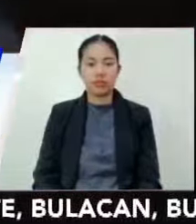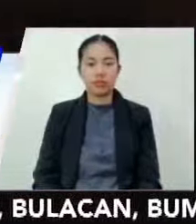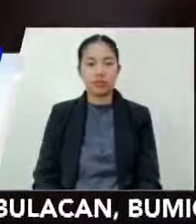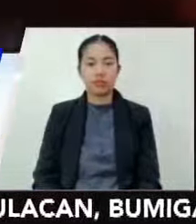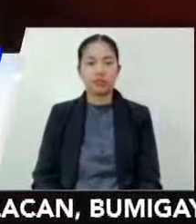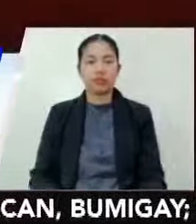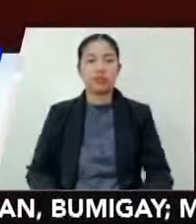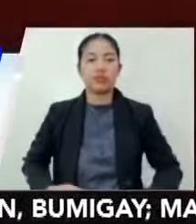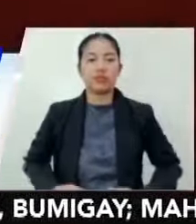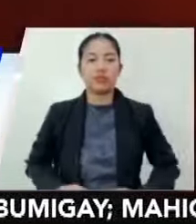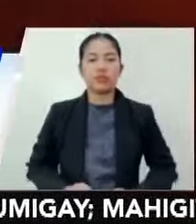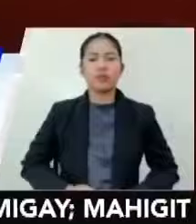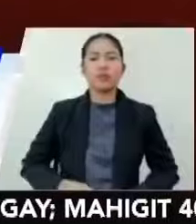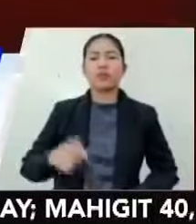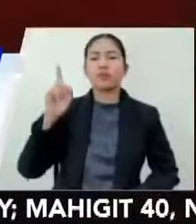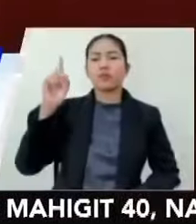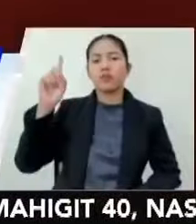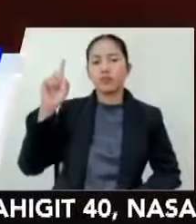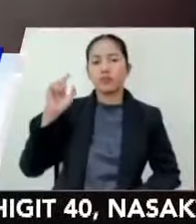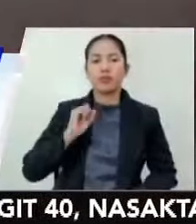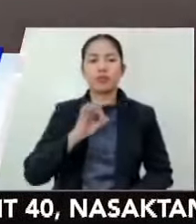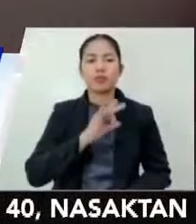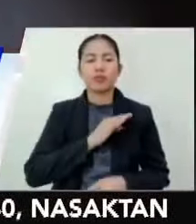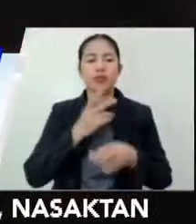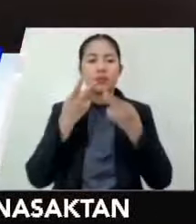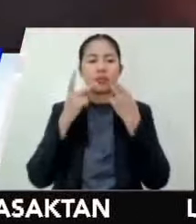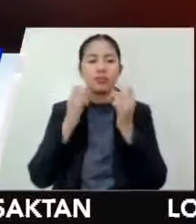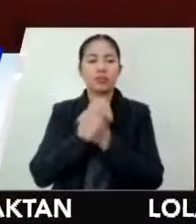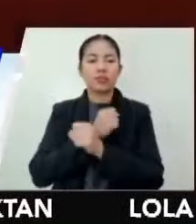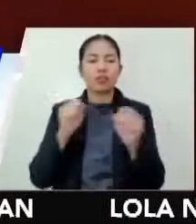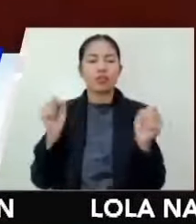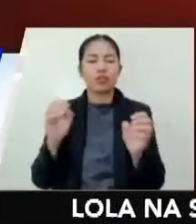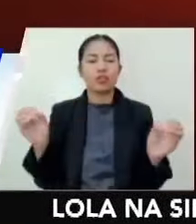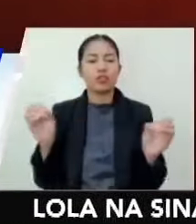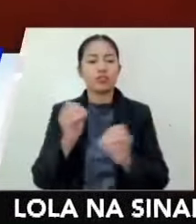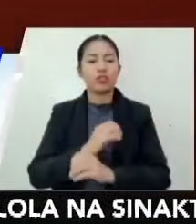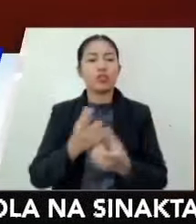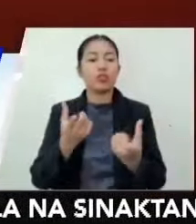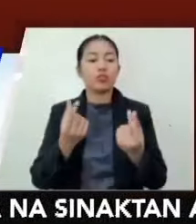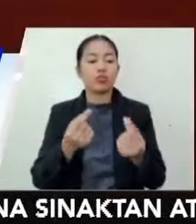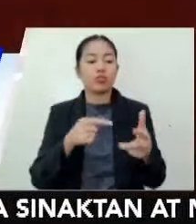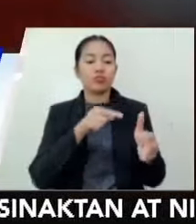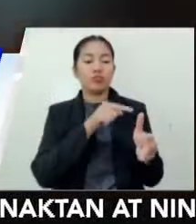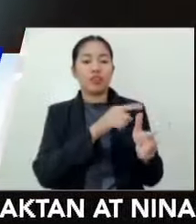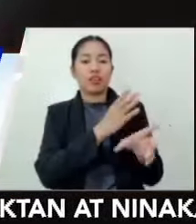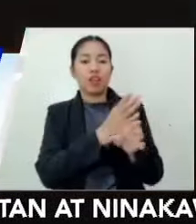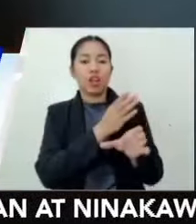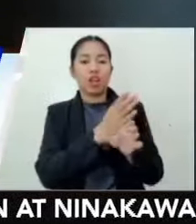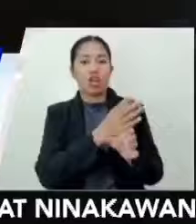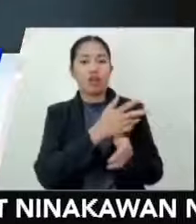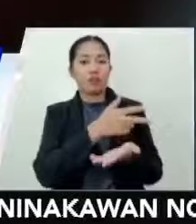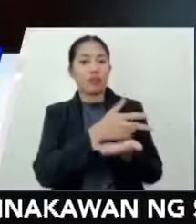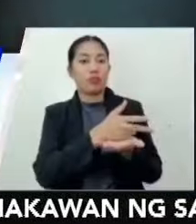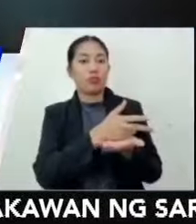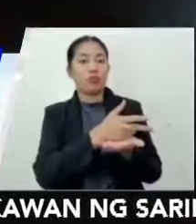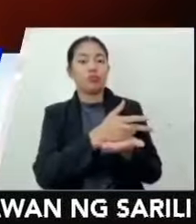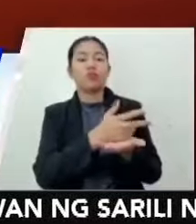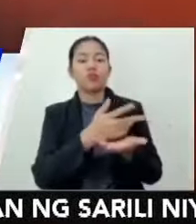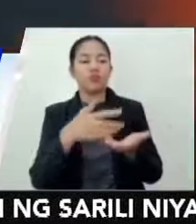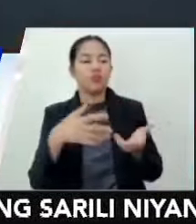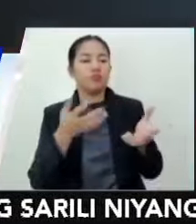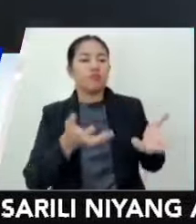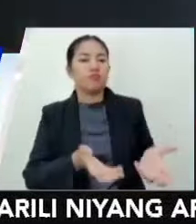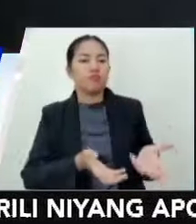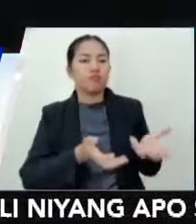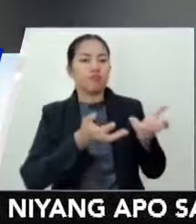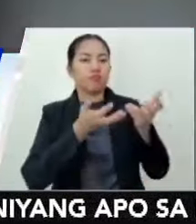Binuhat ng mga tauhan ng Public Safety Office ang kotse niyan sa Naga, Camarines Sur. Nakaharang kasi ito sa parking lot at hindi makalabas ang ilang